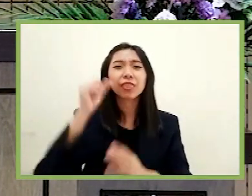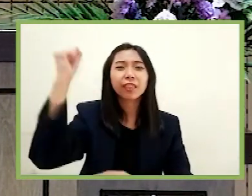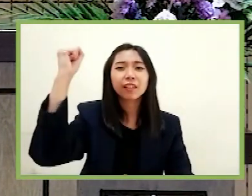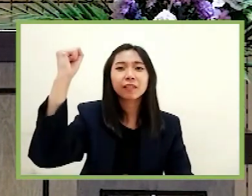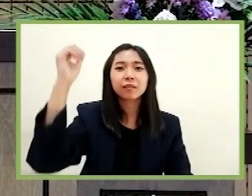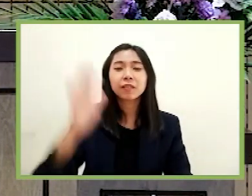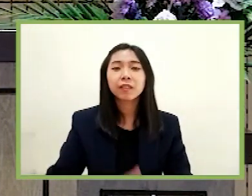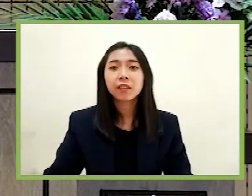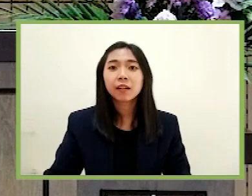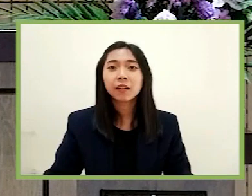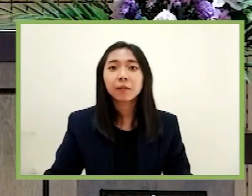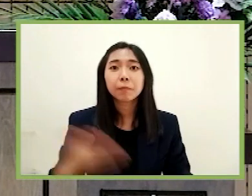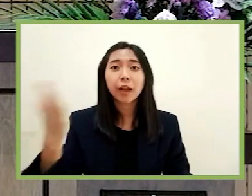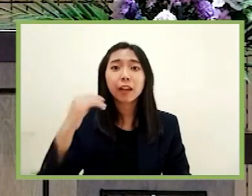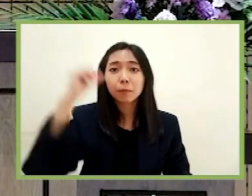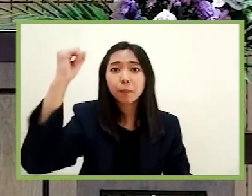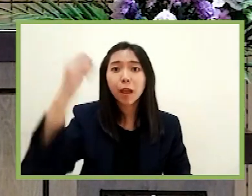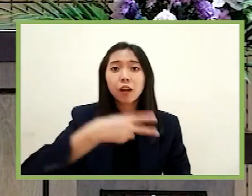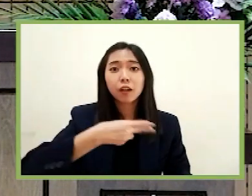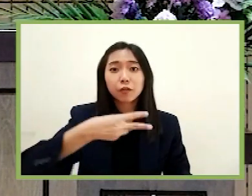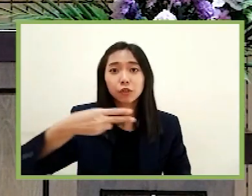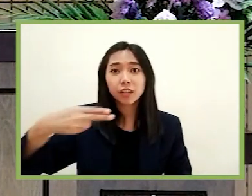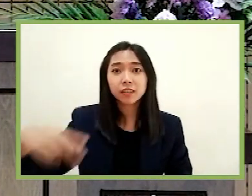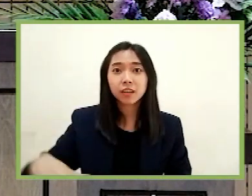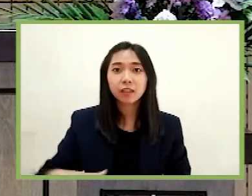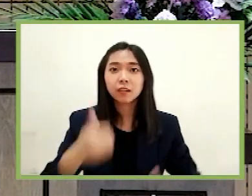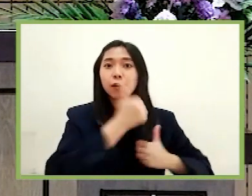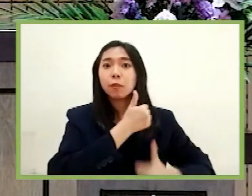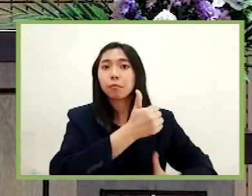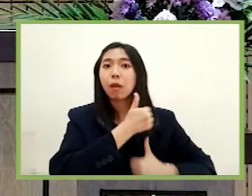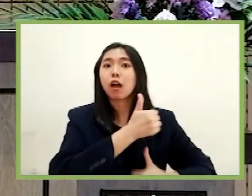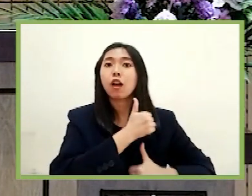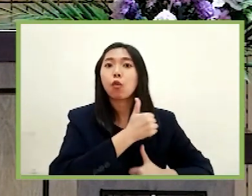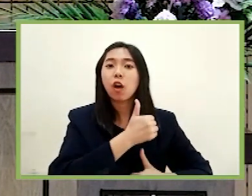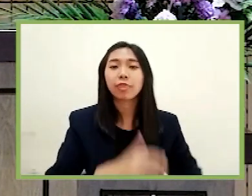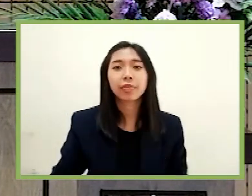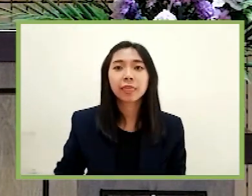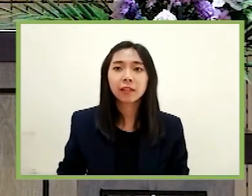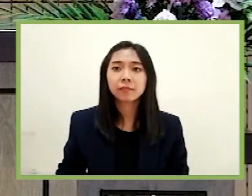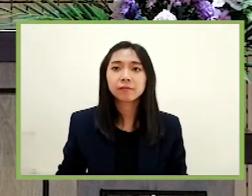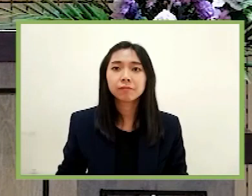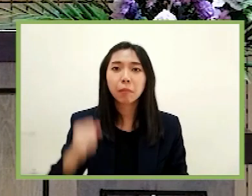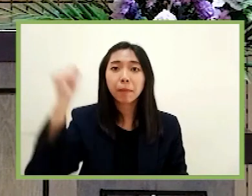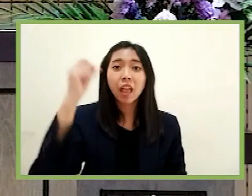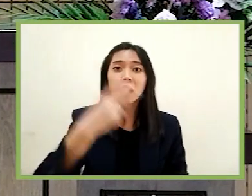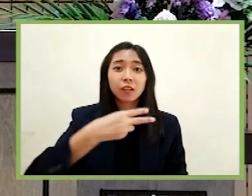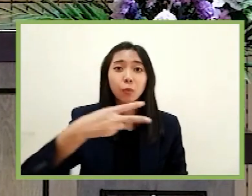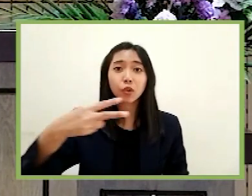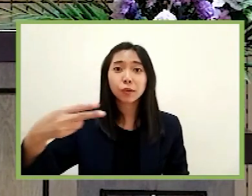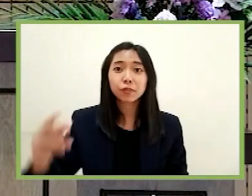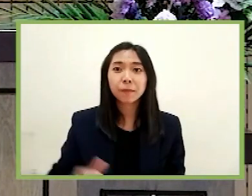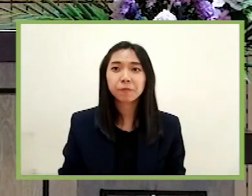negara mereka kita mengingat bagaimana para pemangat perjuangan para pahlawan kita